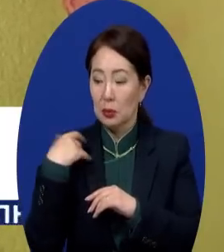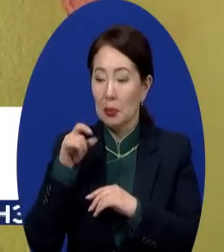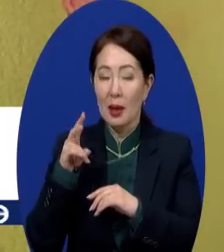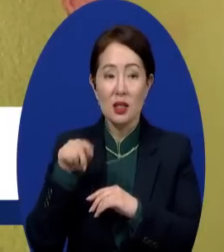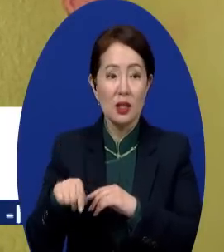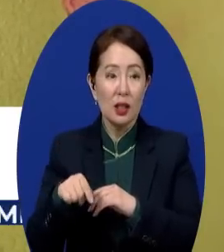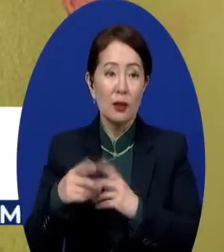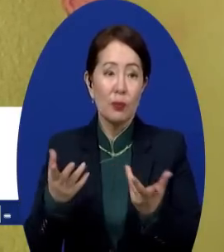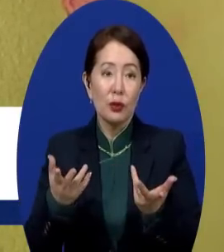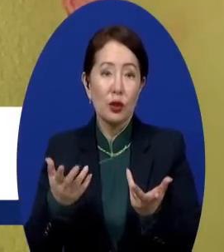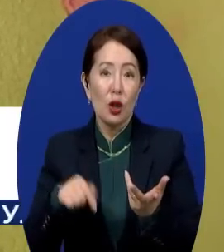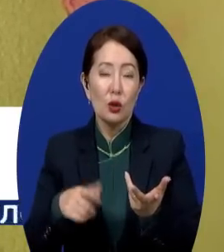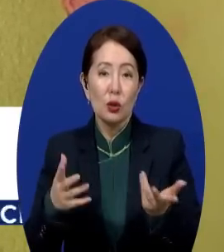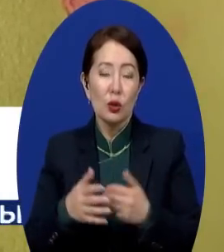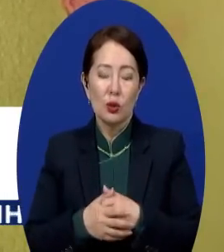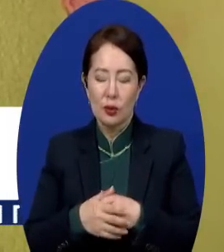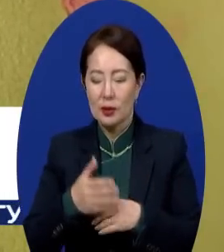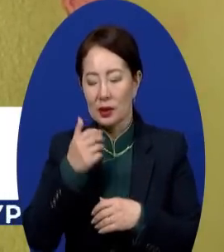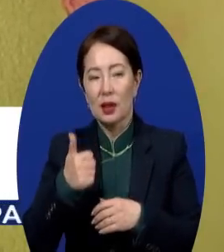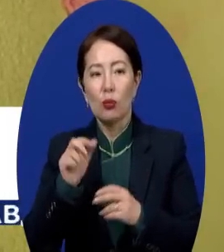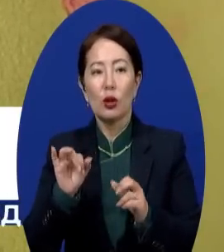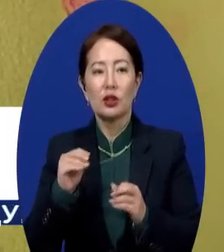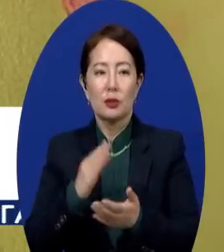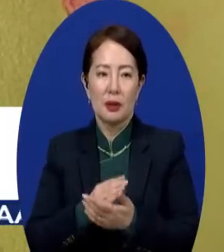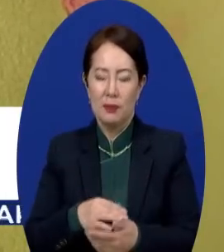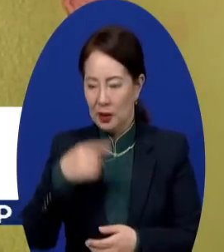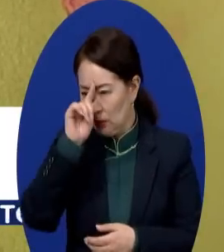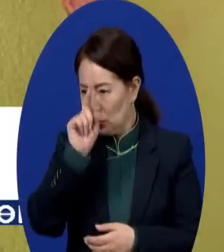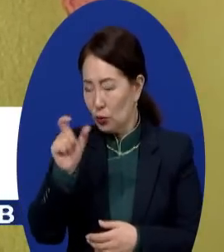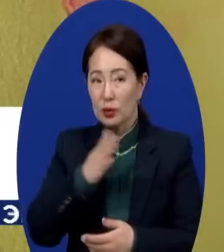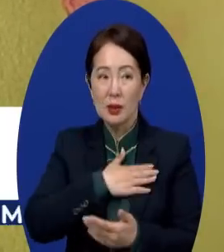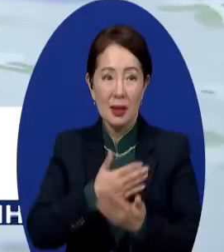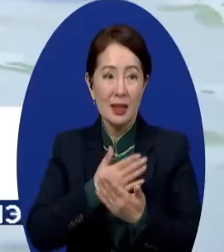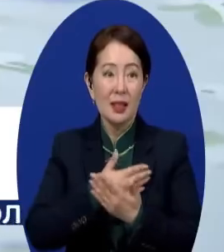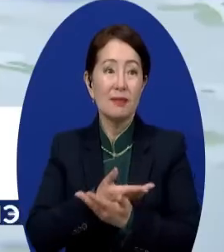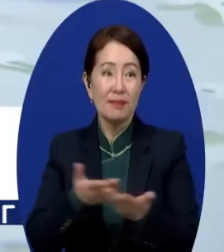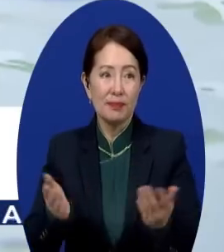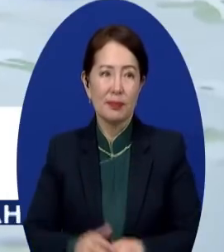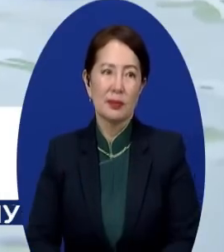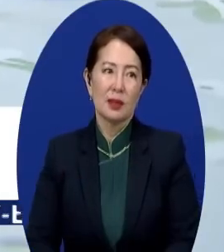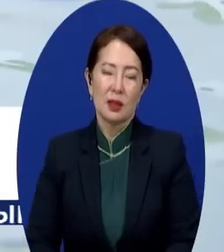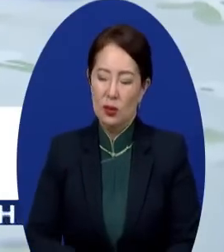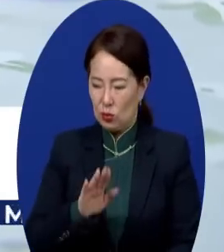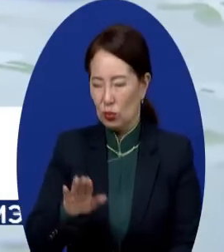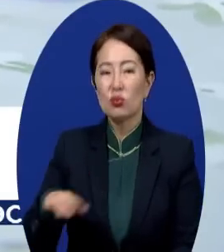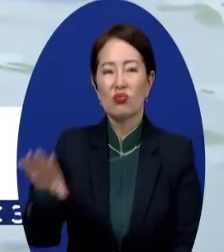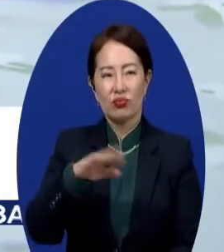Тэгээд одоо бол аюу сайн болсон. Дэмжнэртаа их баярлж байгаа шүү. Баг хүмүүс ч яг